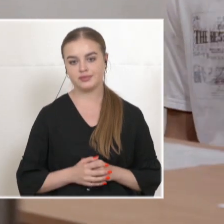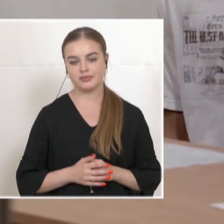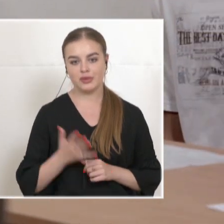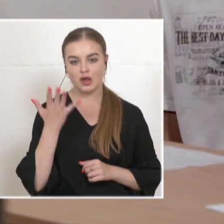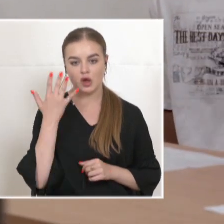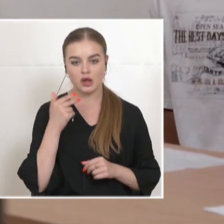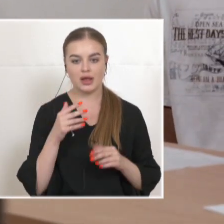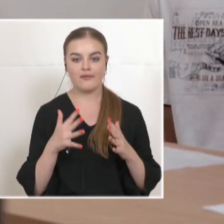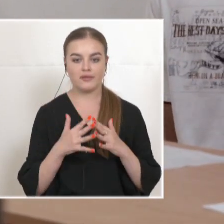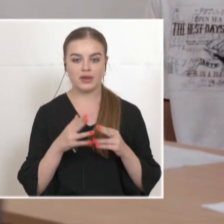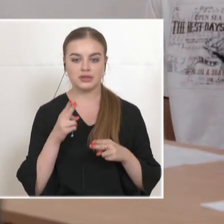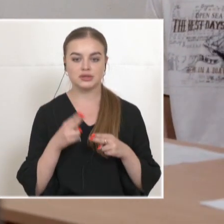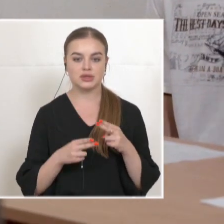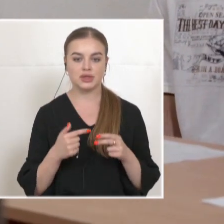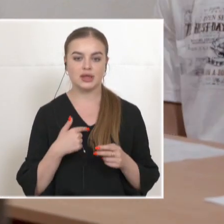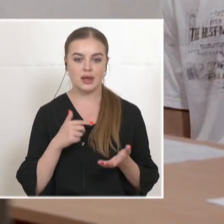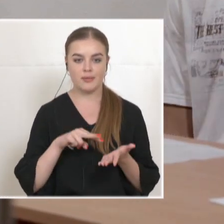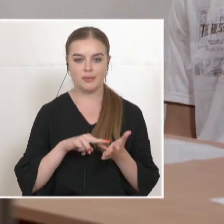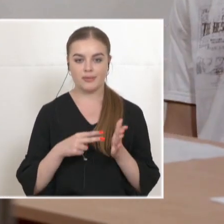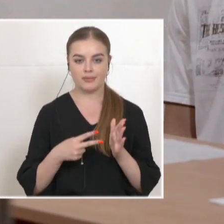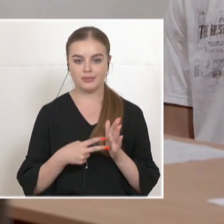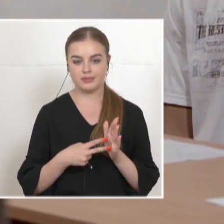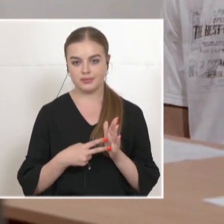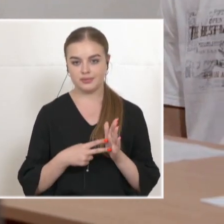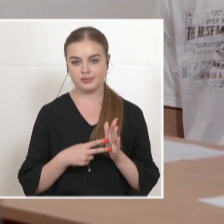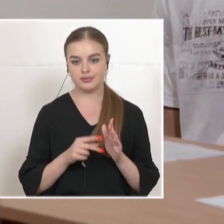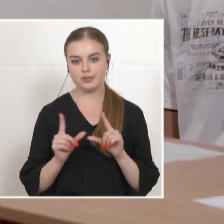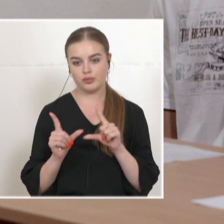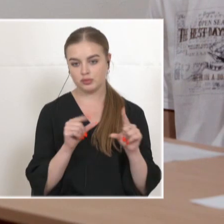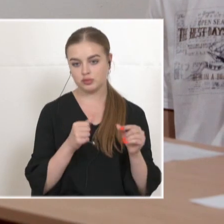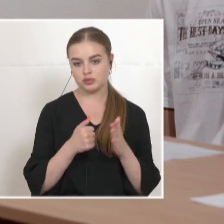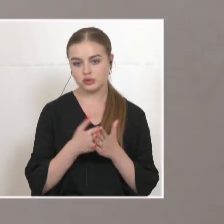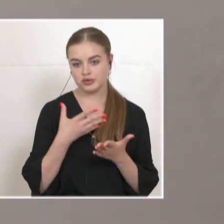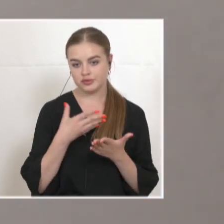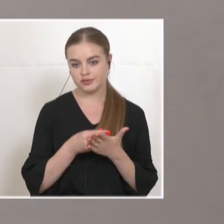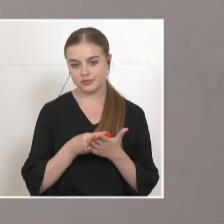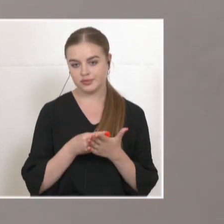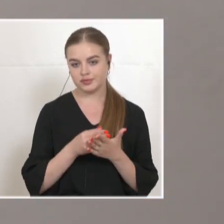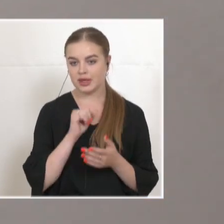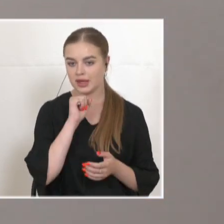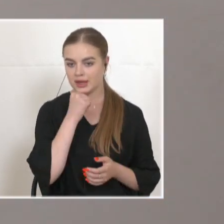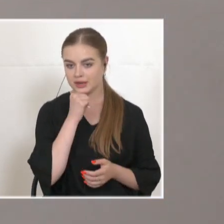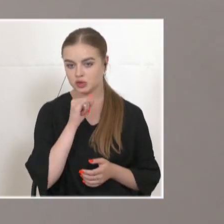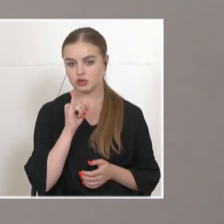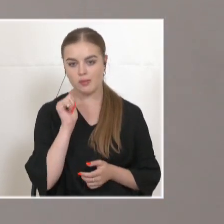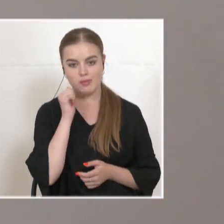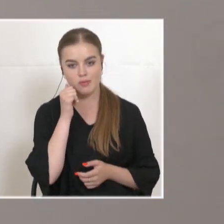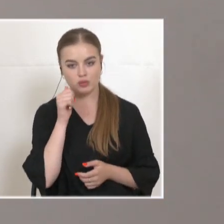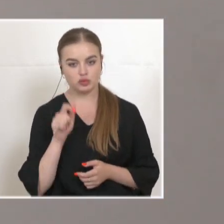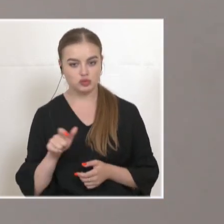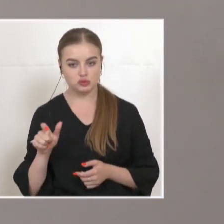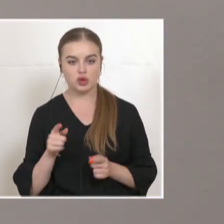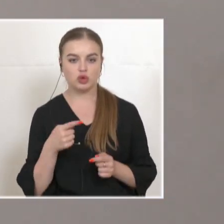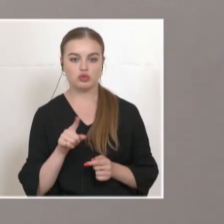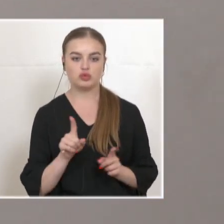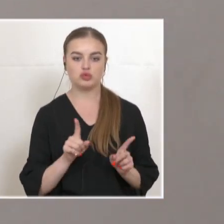Коли війна закінчиться, я збираюсь відвідати своїх дідуся і бабусю, тому що